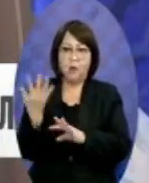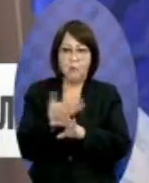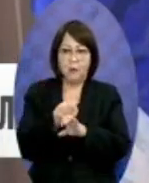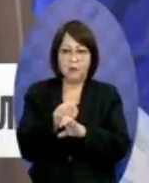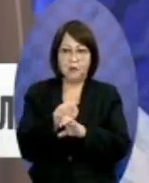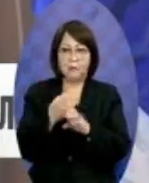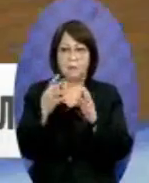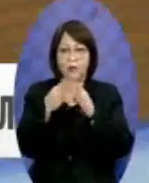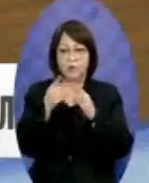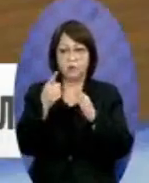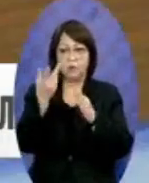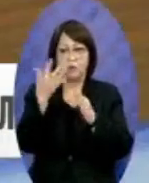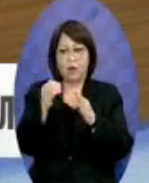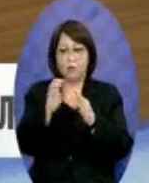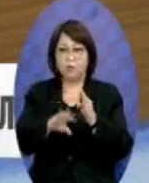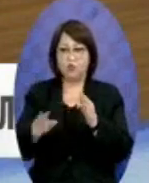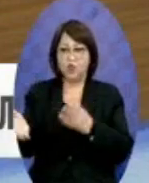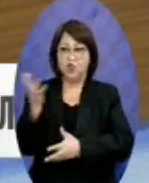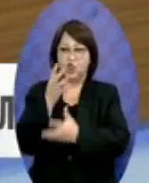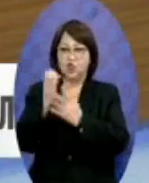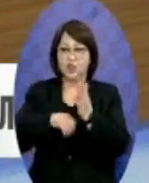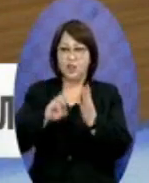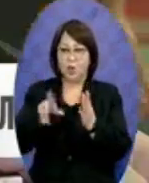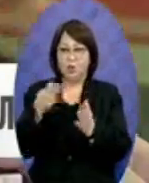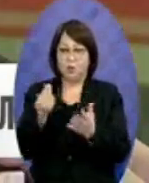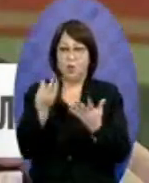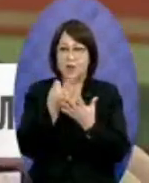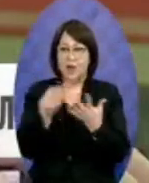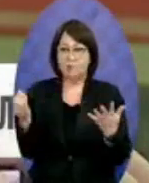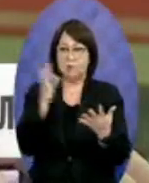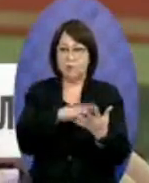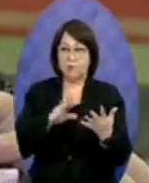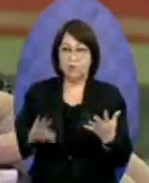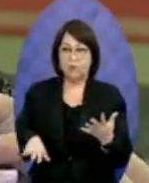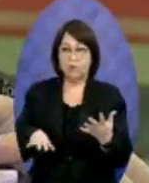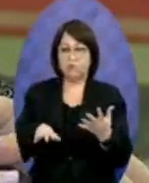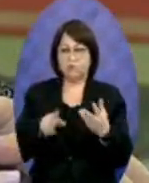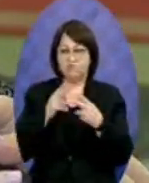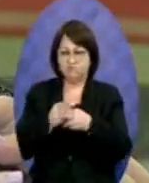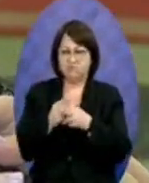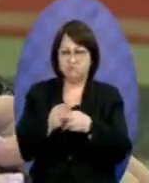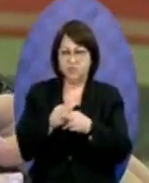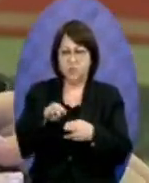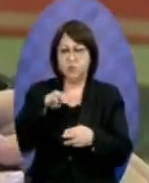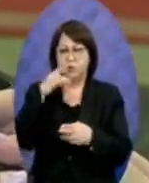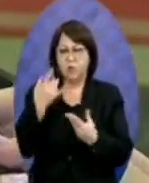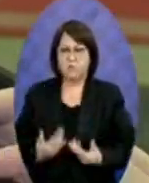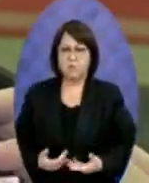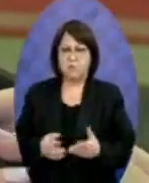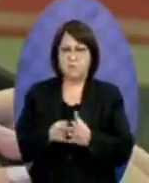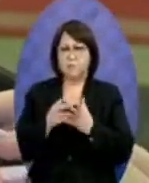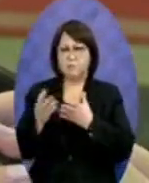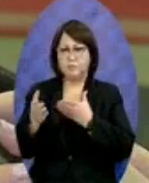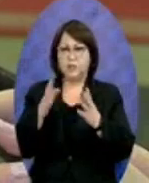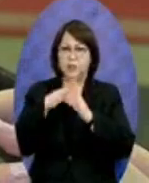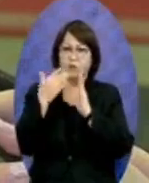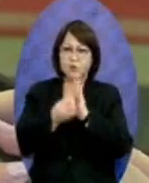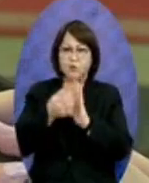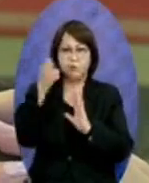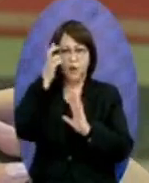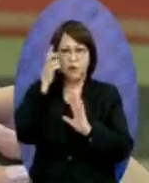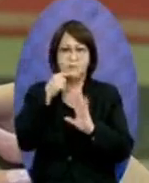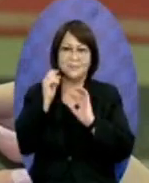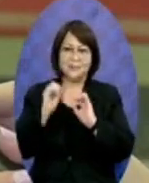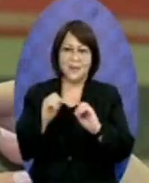хүлэн авна гэж тооцоолсон ч 800 хүүхэд хүлэн авчээ. Гэр бүлийн боловсрол олох хичээлүүдийг болон бас мөн